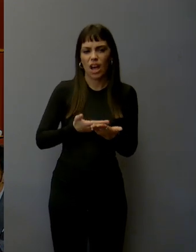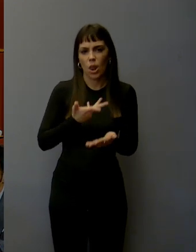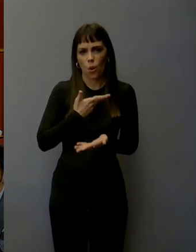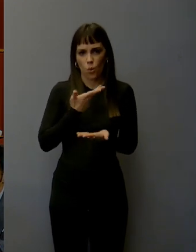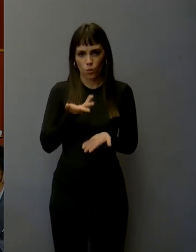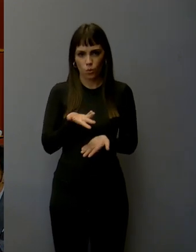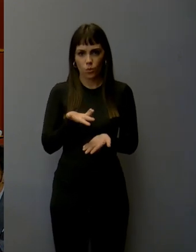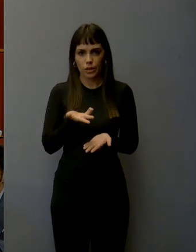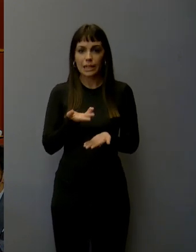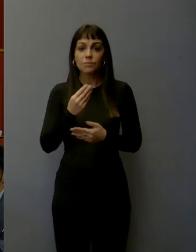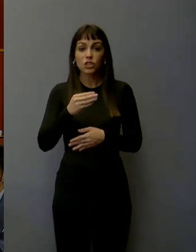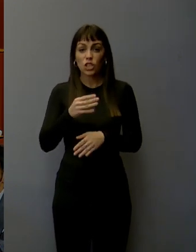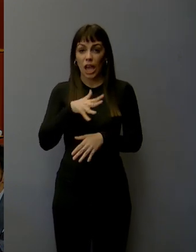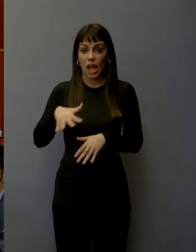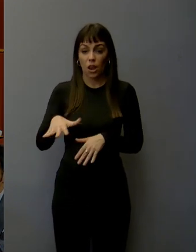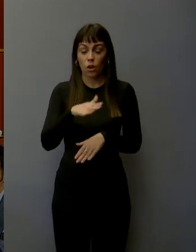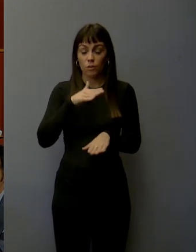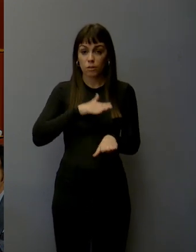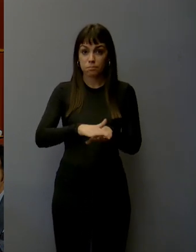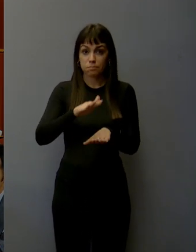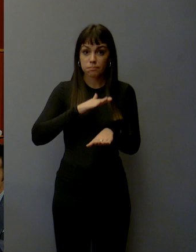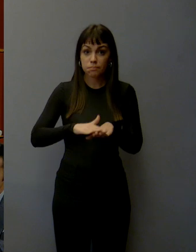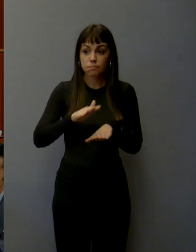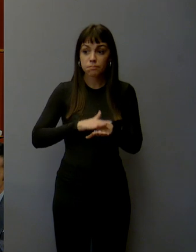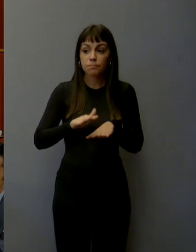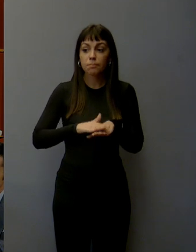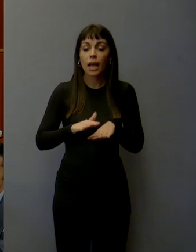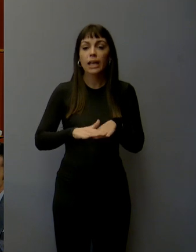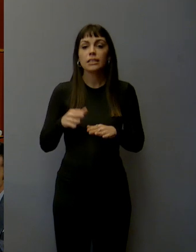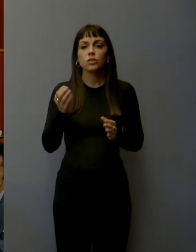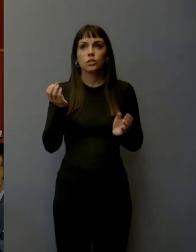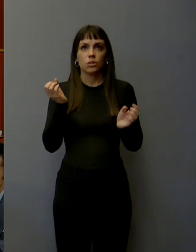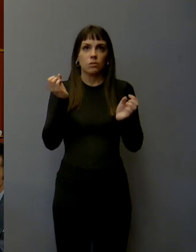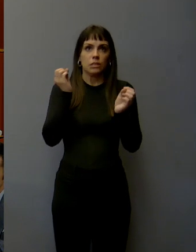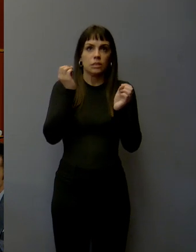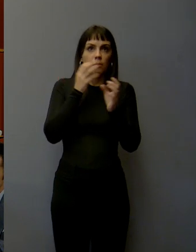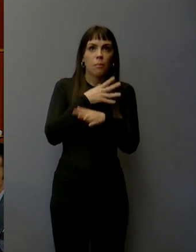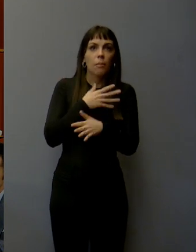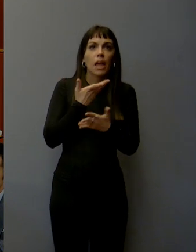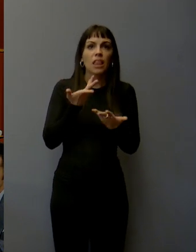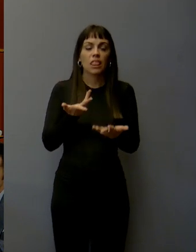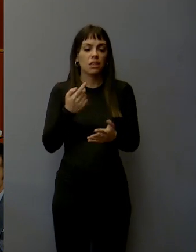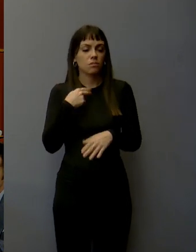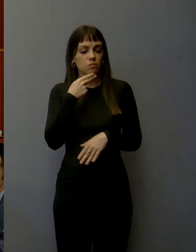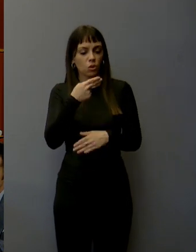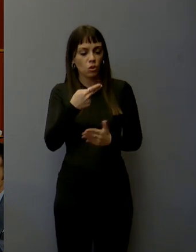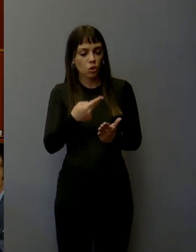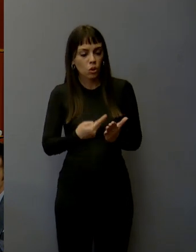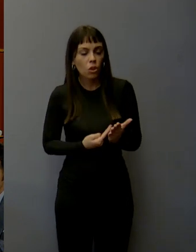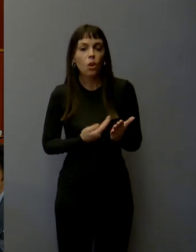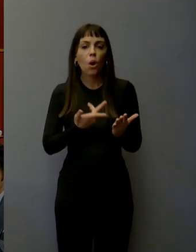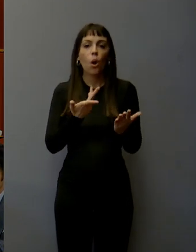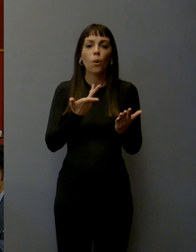a Genova spesso capita di dimenticarlo soprattutto quando si leggono i nomi dei consulenti dei dirigenti dei consigli di amministrazione